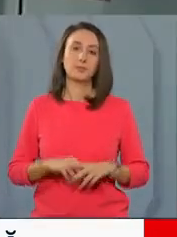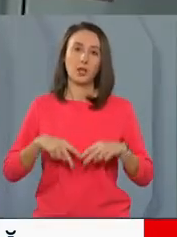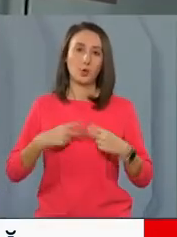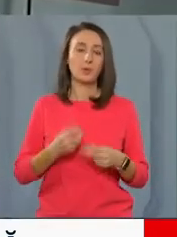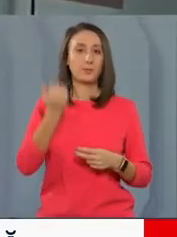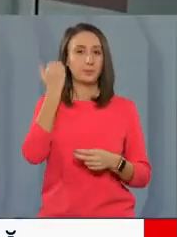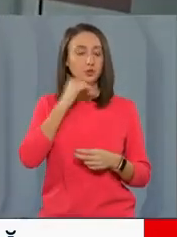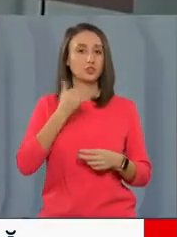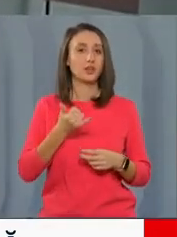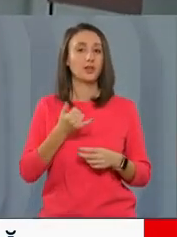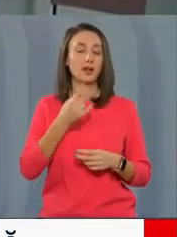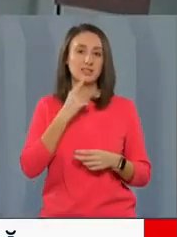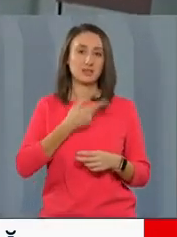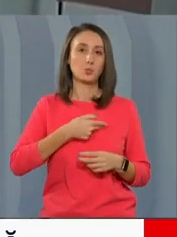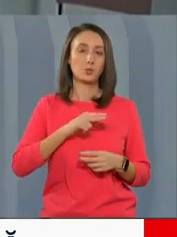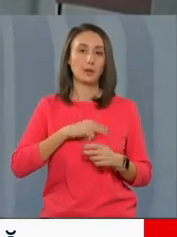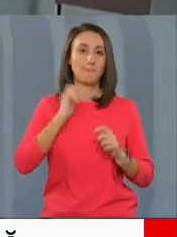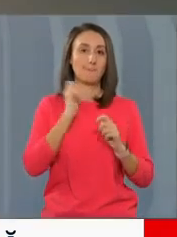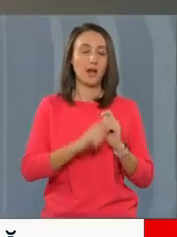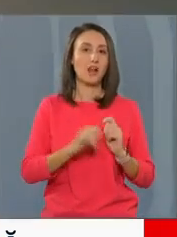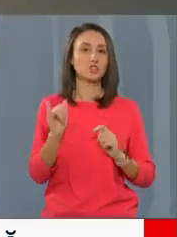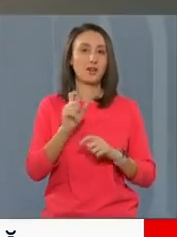prejudiciului și tragerii la răspundere penală a celor vinovați